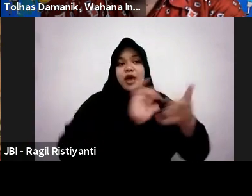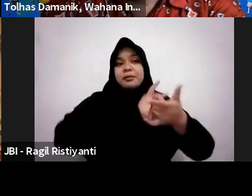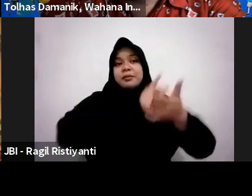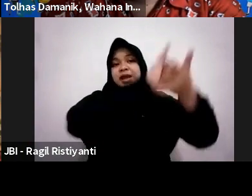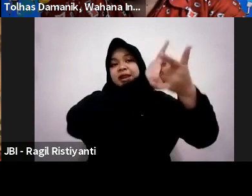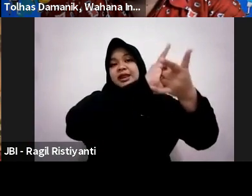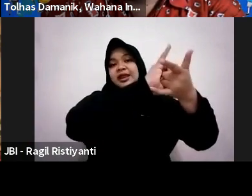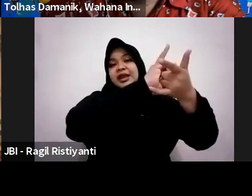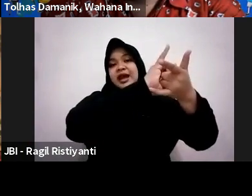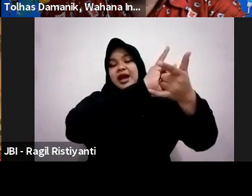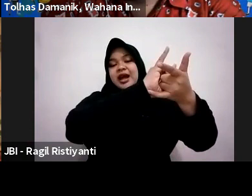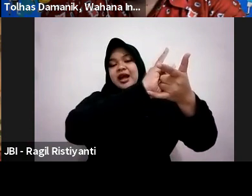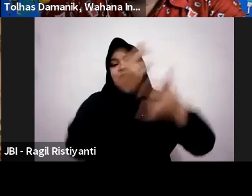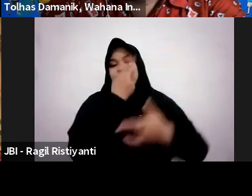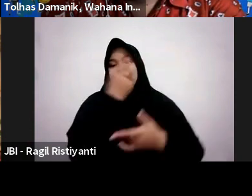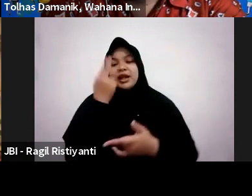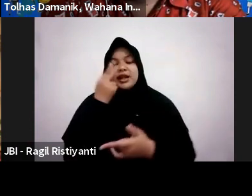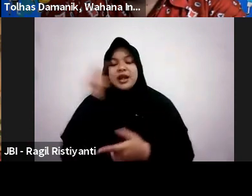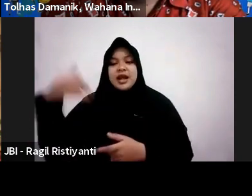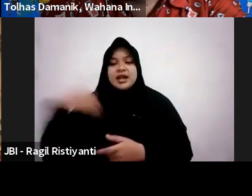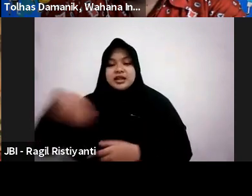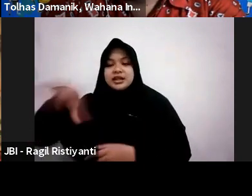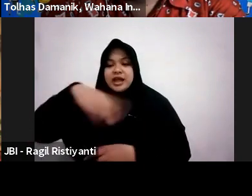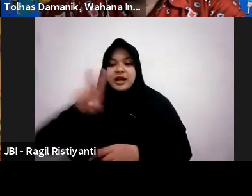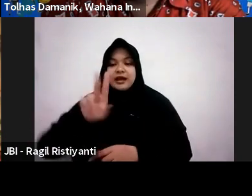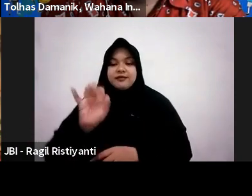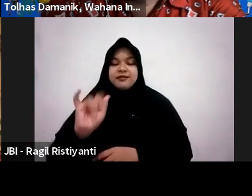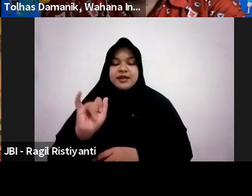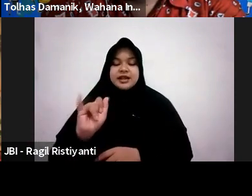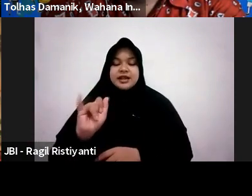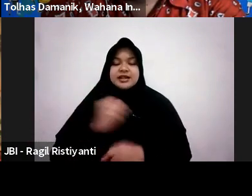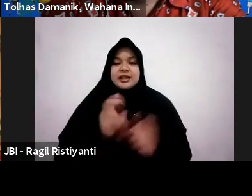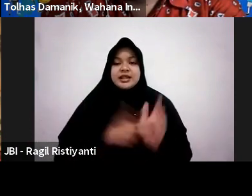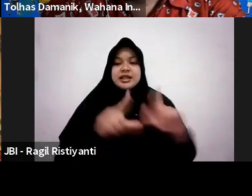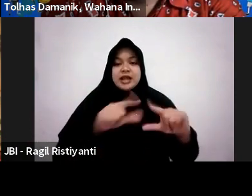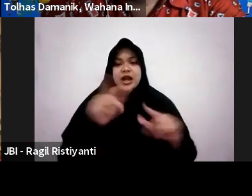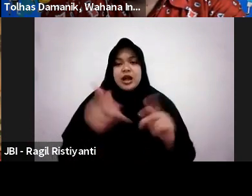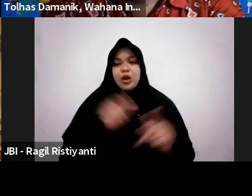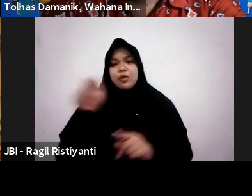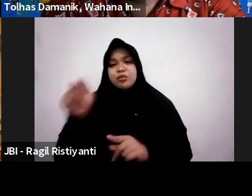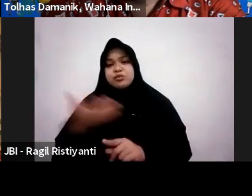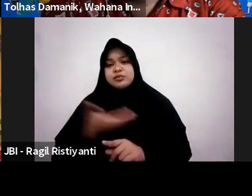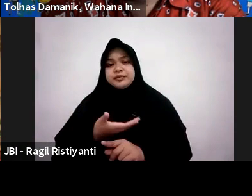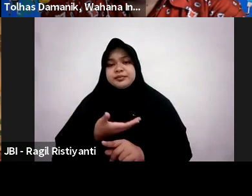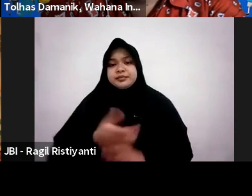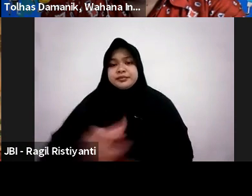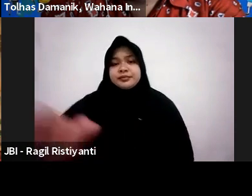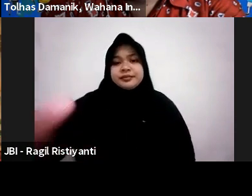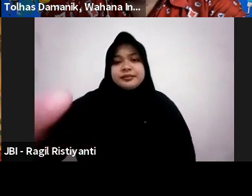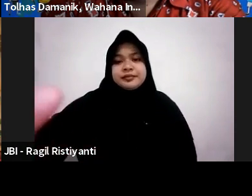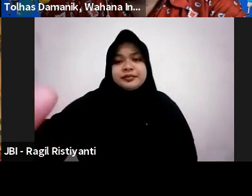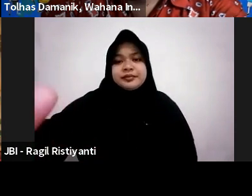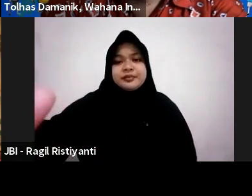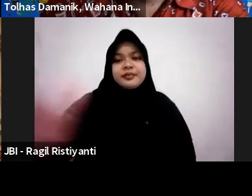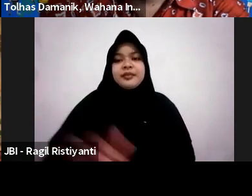itu di Virginia design feat Jodie kamu harus kalau pengen anakmu dapat sekolah get yang Sekolah Bintang magnet